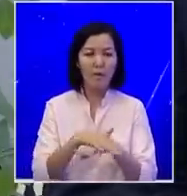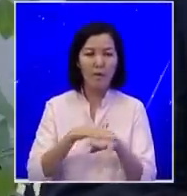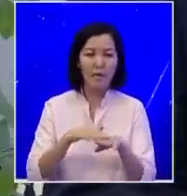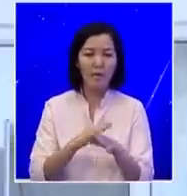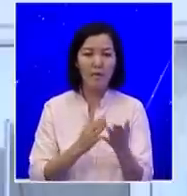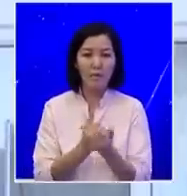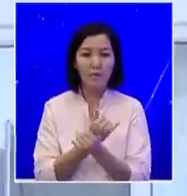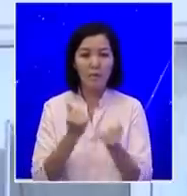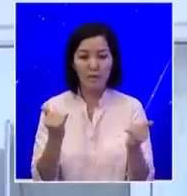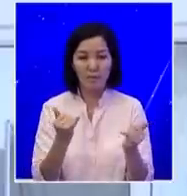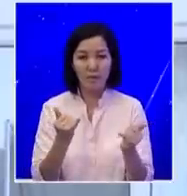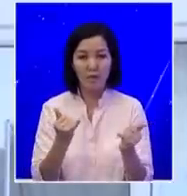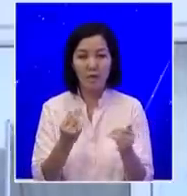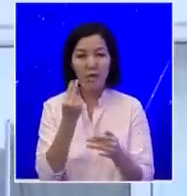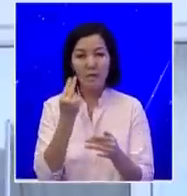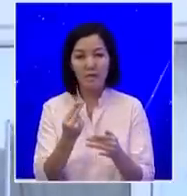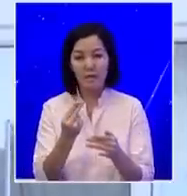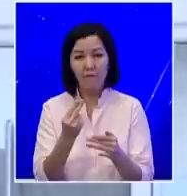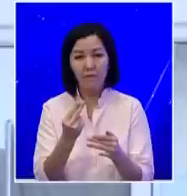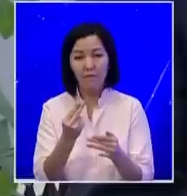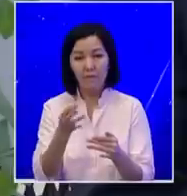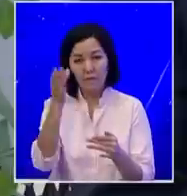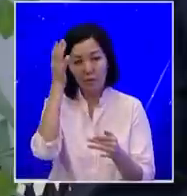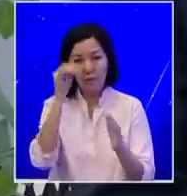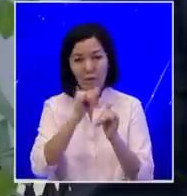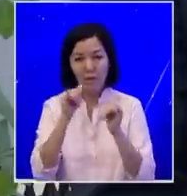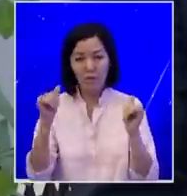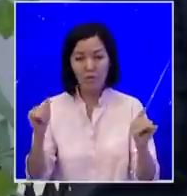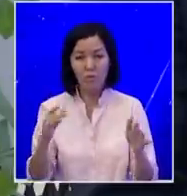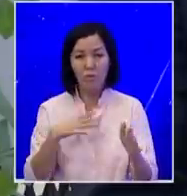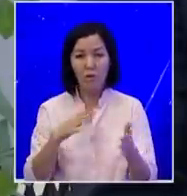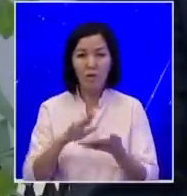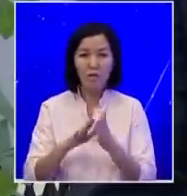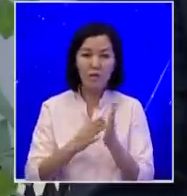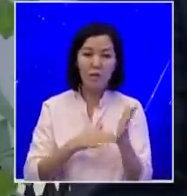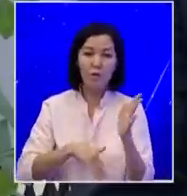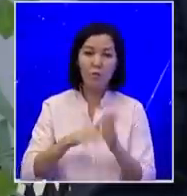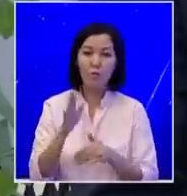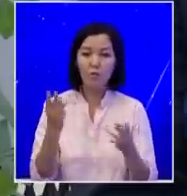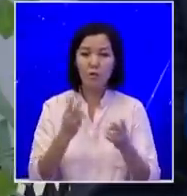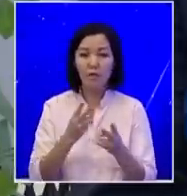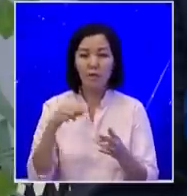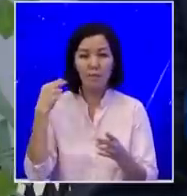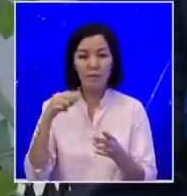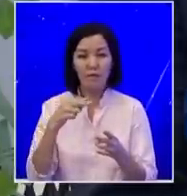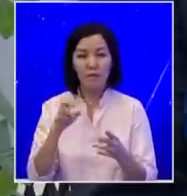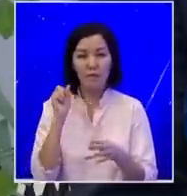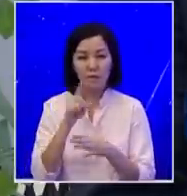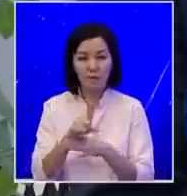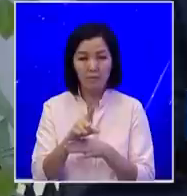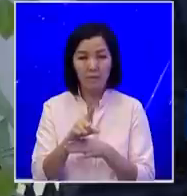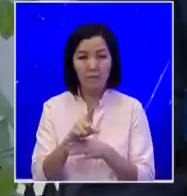жатқан жақсылық. Цифровизация деген бар, халыққа жағдай туғызу деген осы президенттің алдыға қойып отырған